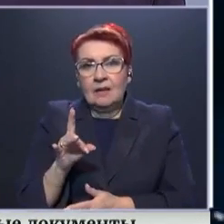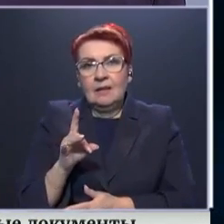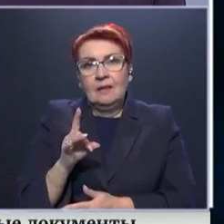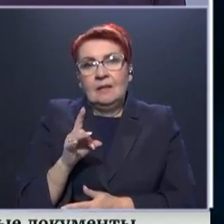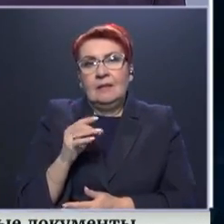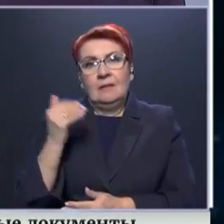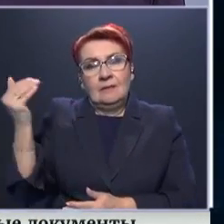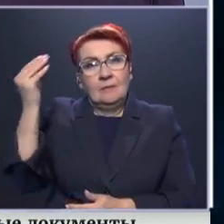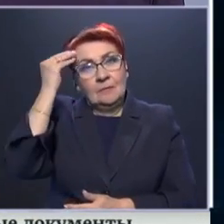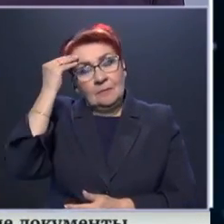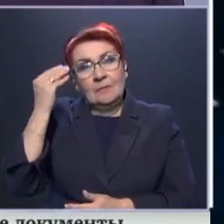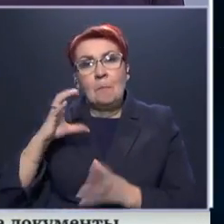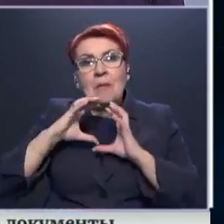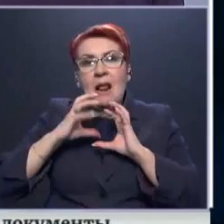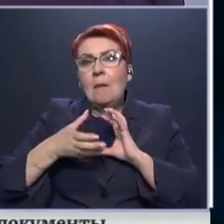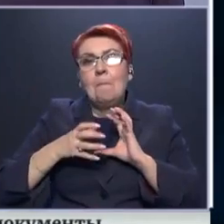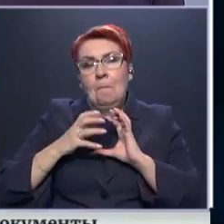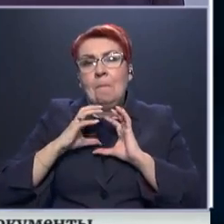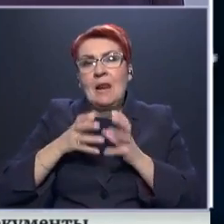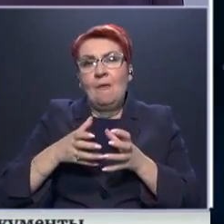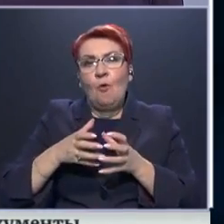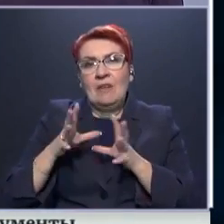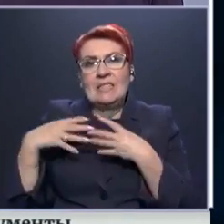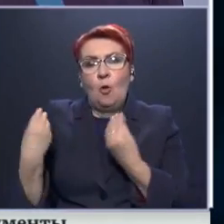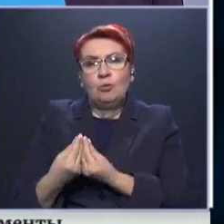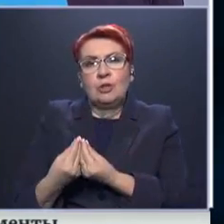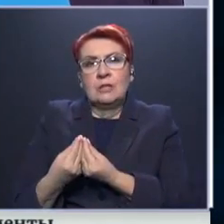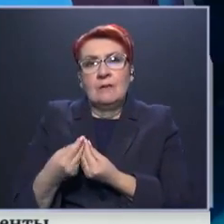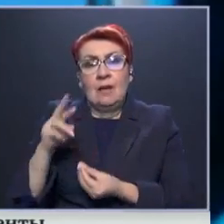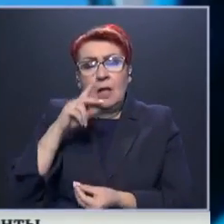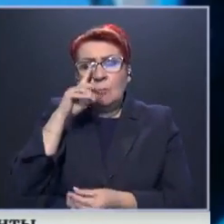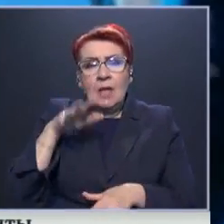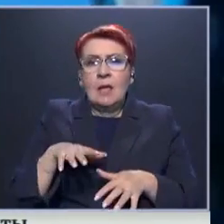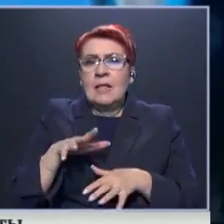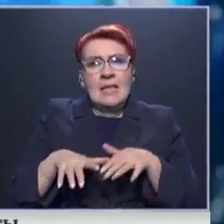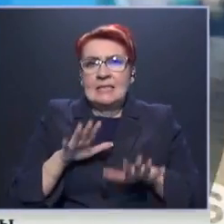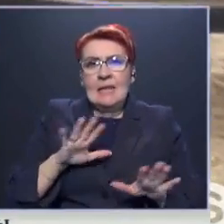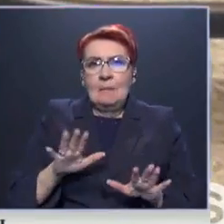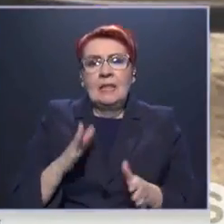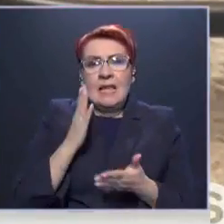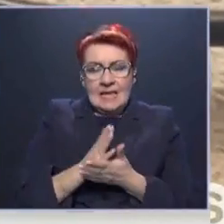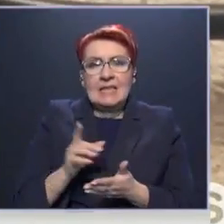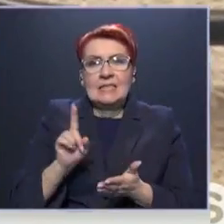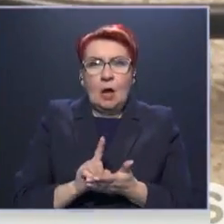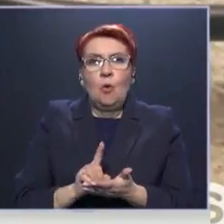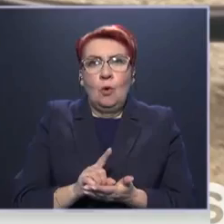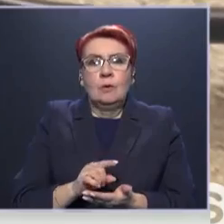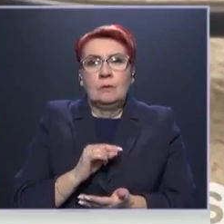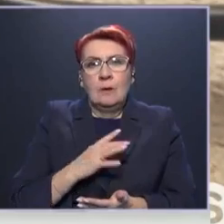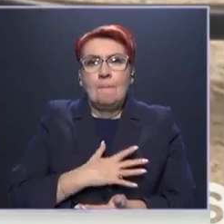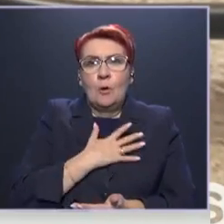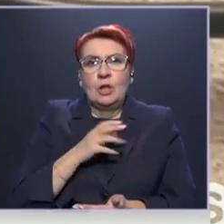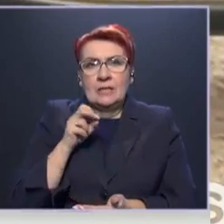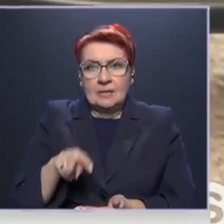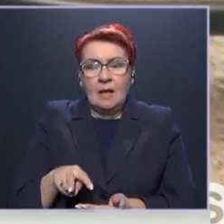здоровой части мирового сообщества? Я думаю, что несомненно, что у нас есть такой потенциал. И